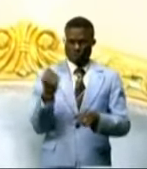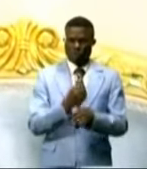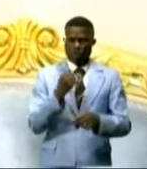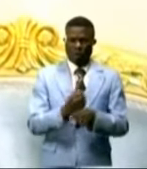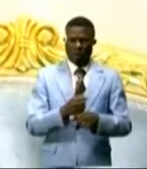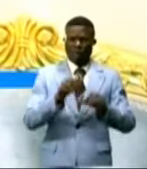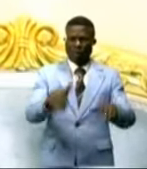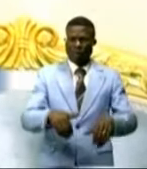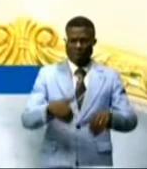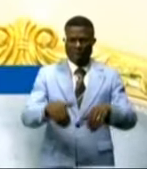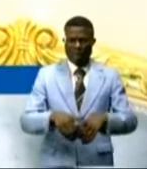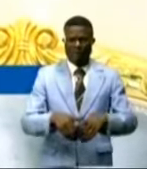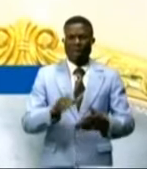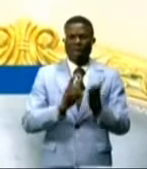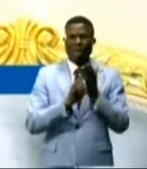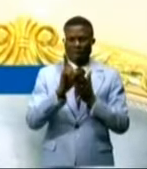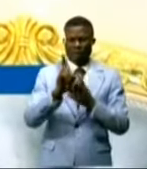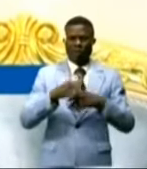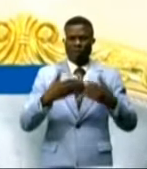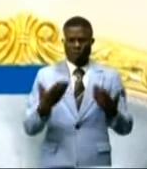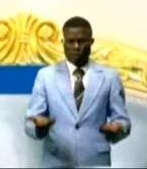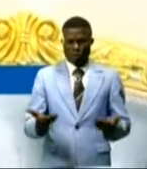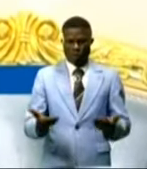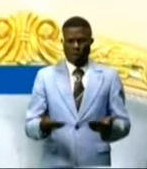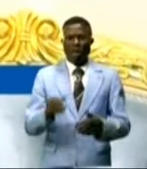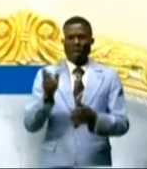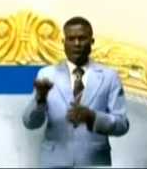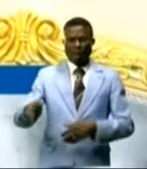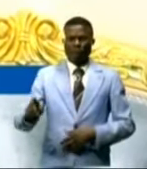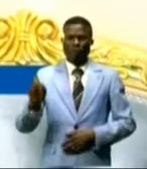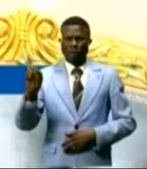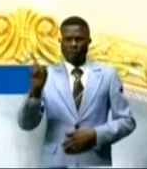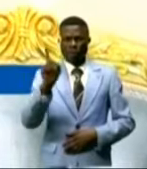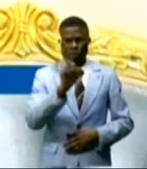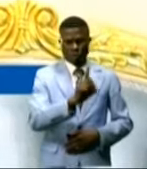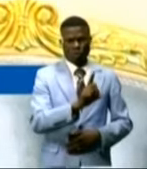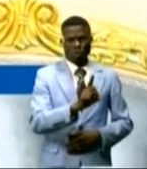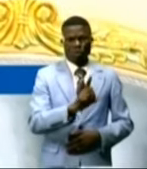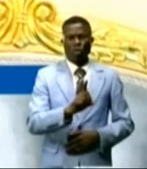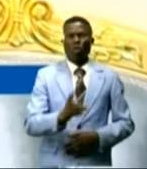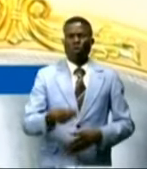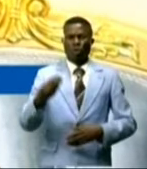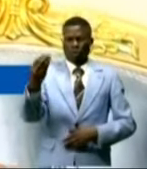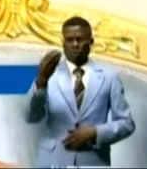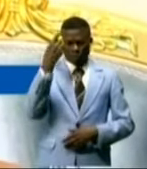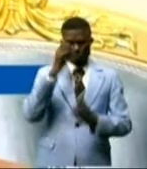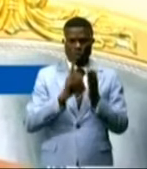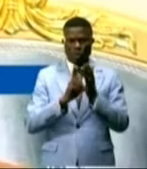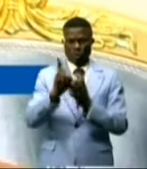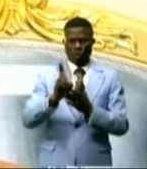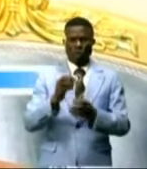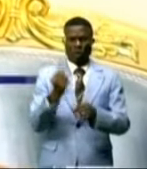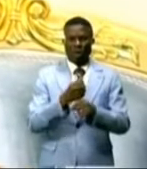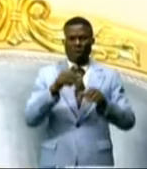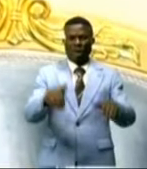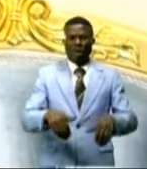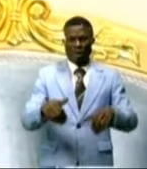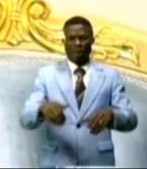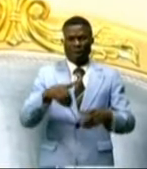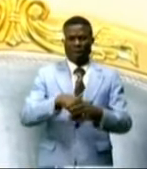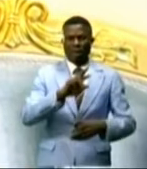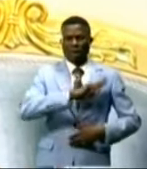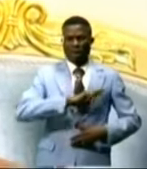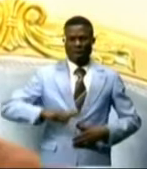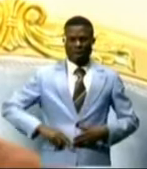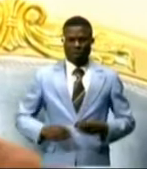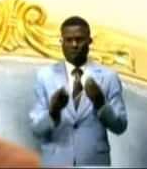voir comment prendre une ou deux provinces comme province pilote pour le développement de l'agriculture